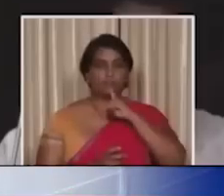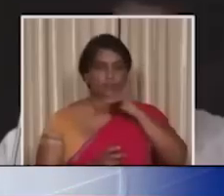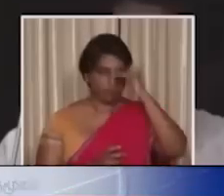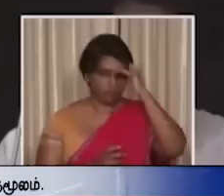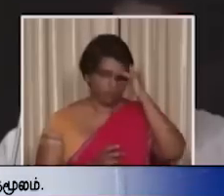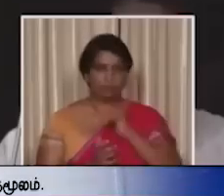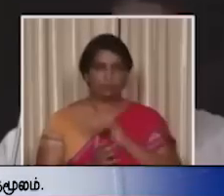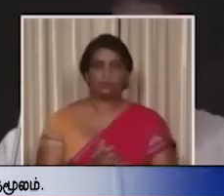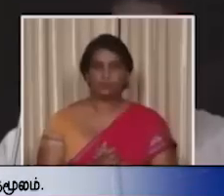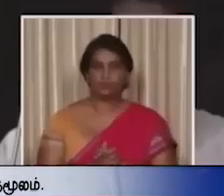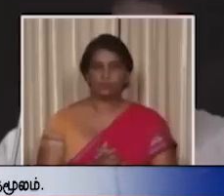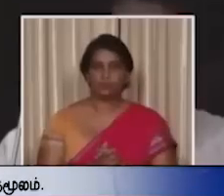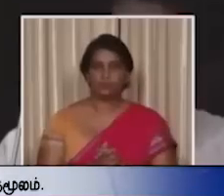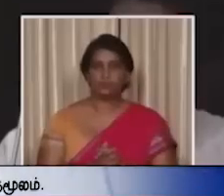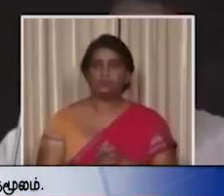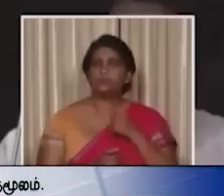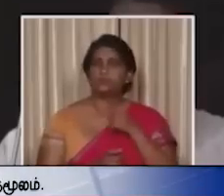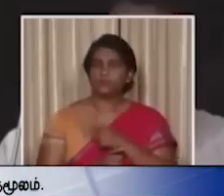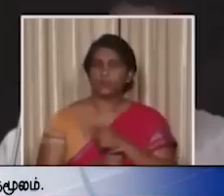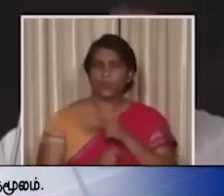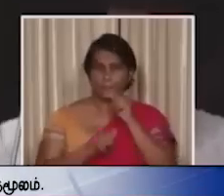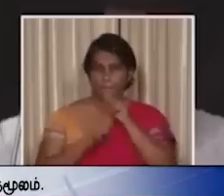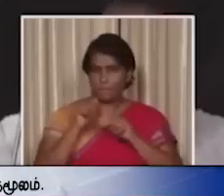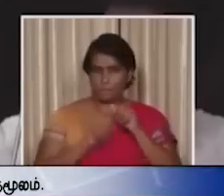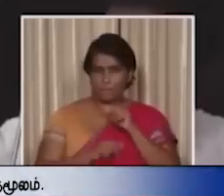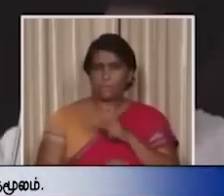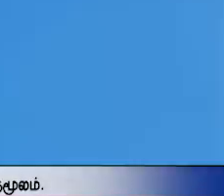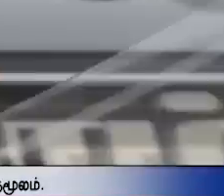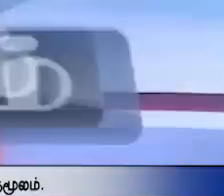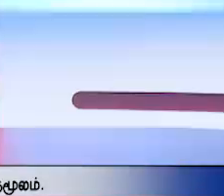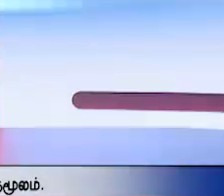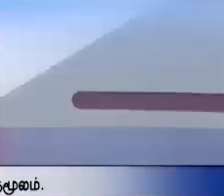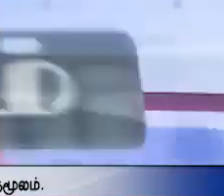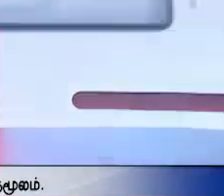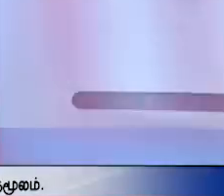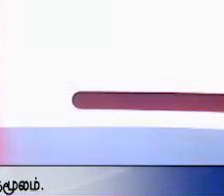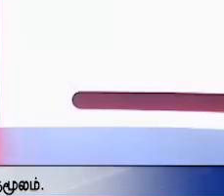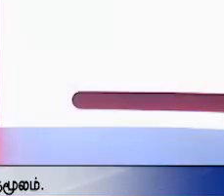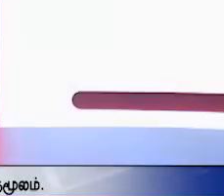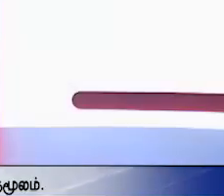மேலும் 50 குப்பிகள் கழுத்துறை போதனா வைத்தியசாலைக்கு வழங்கப்பட்டுள்ளது.